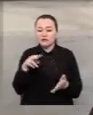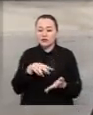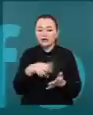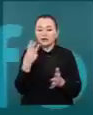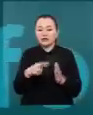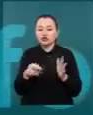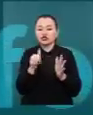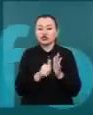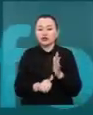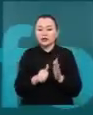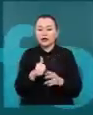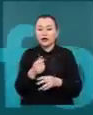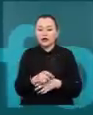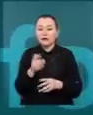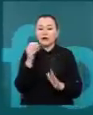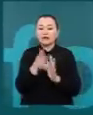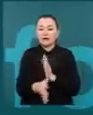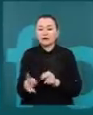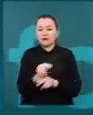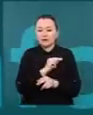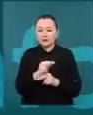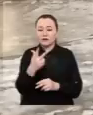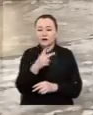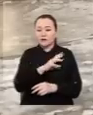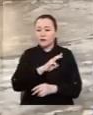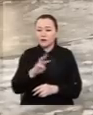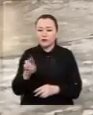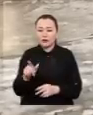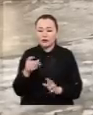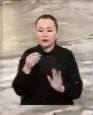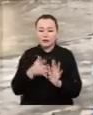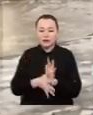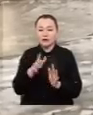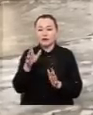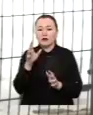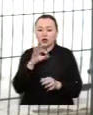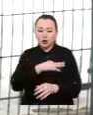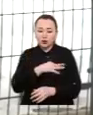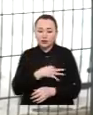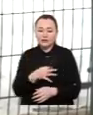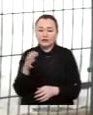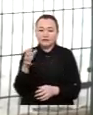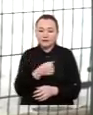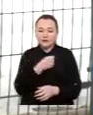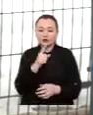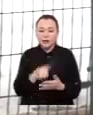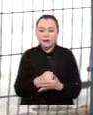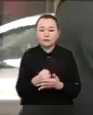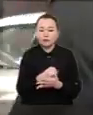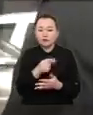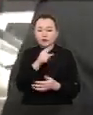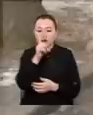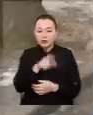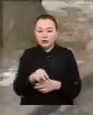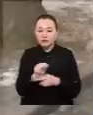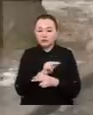360. Мейрам уже потратил на ремонт 3,5 миллиона тенге. Он нанял юристов, чтобы оспорить недоделки от